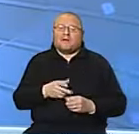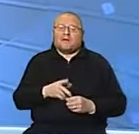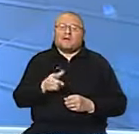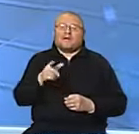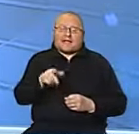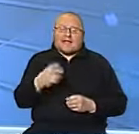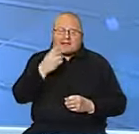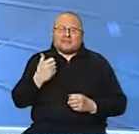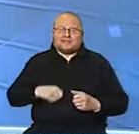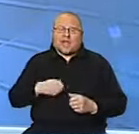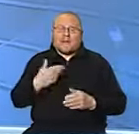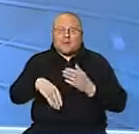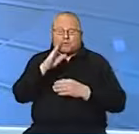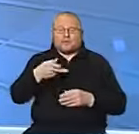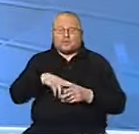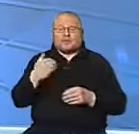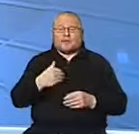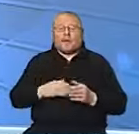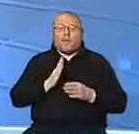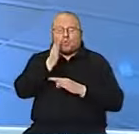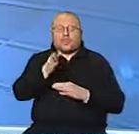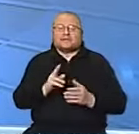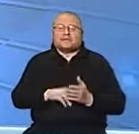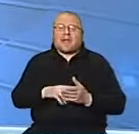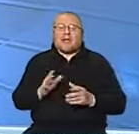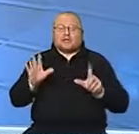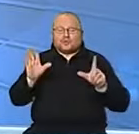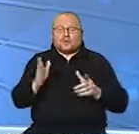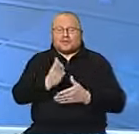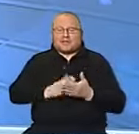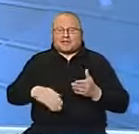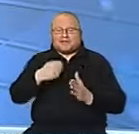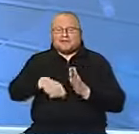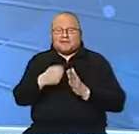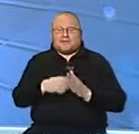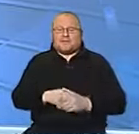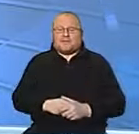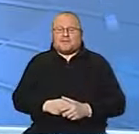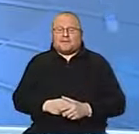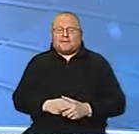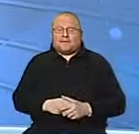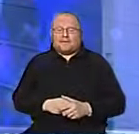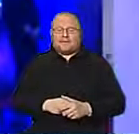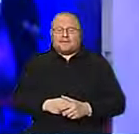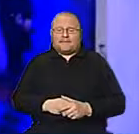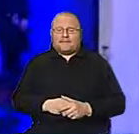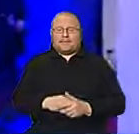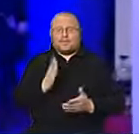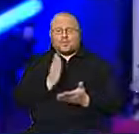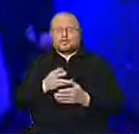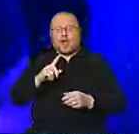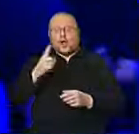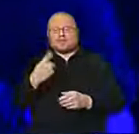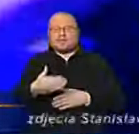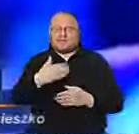łodzian, którzy wybrali się dzisiaj o północy na premierę 7. części sagi do kina Helios. Katarzyna Matczak. Już na